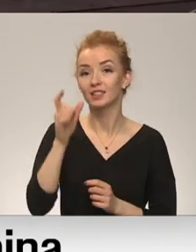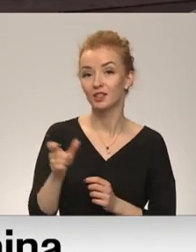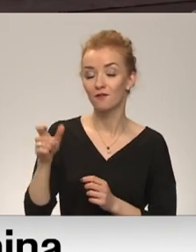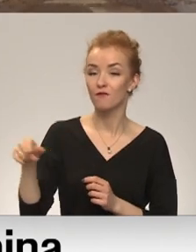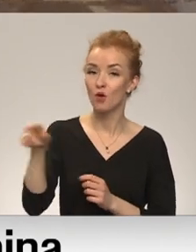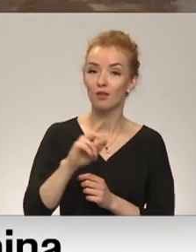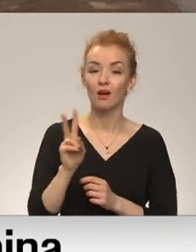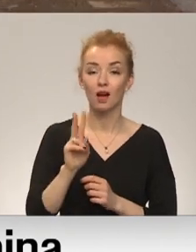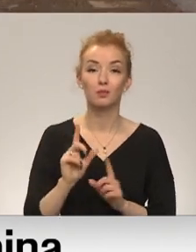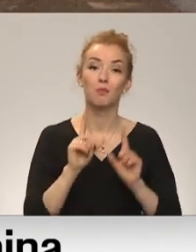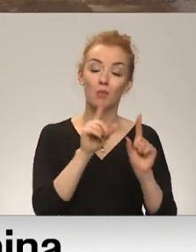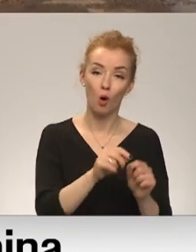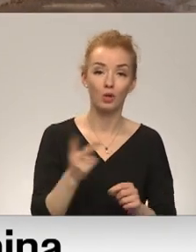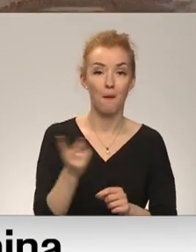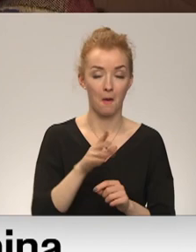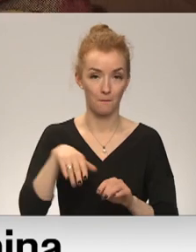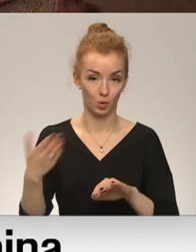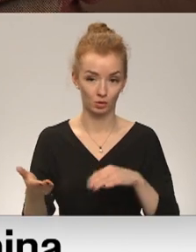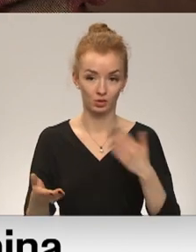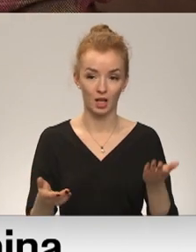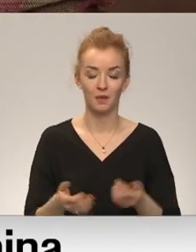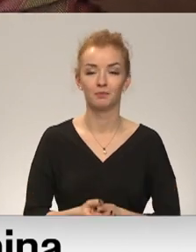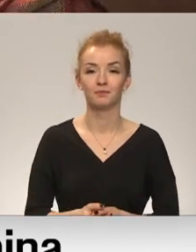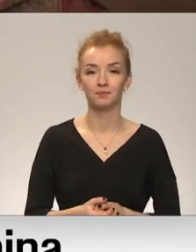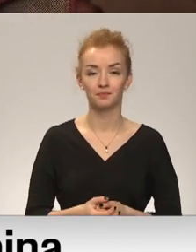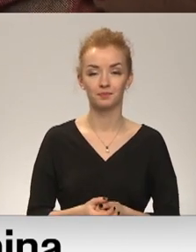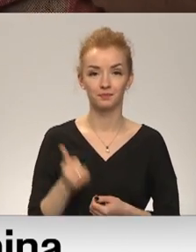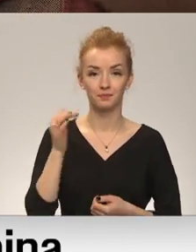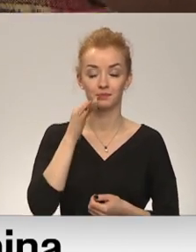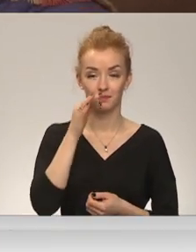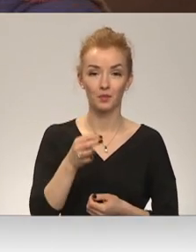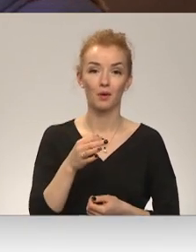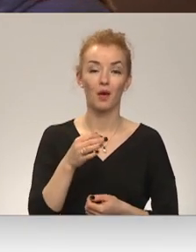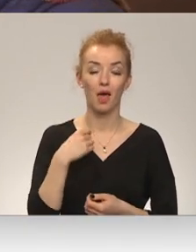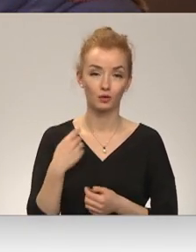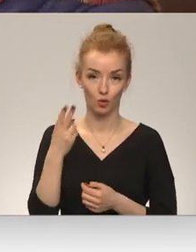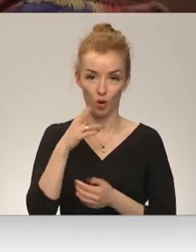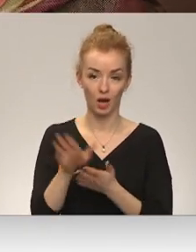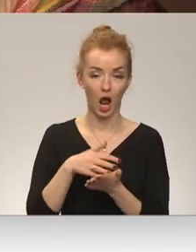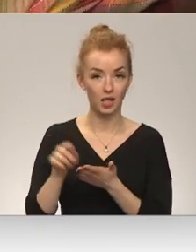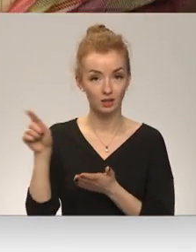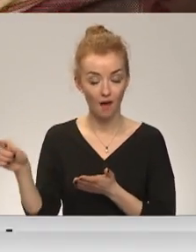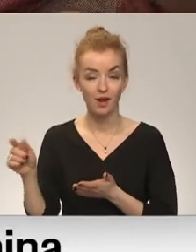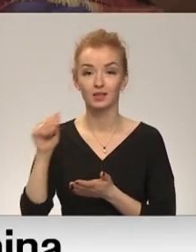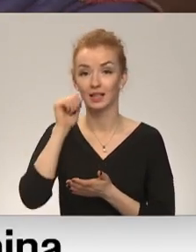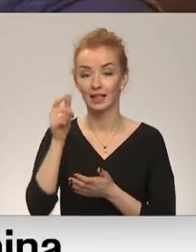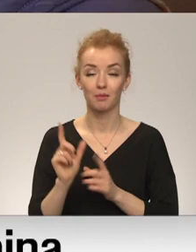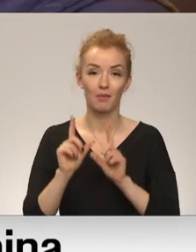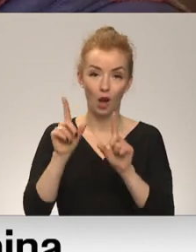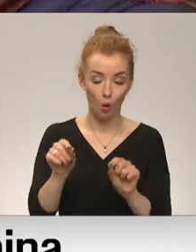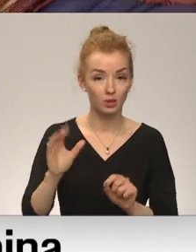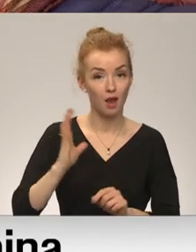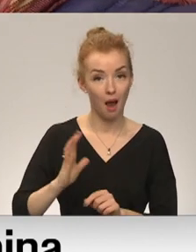kas dodas kā uz vienu, tā uz otru pusi. Es no Krāslavas puses pa tam ceļam atbrauks autobus. Rītā brauc, un tad